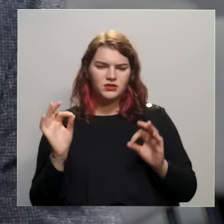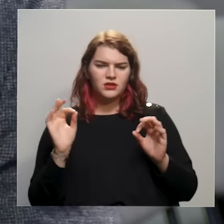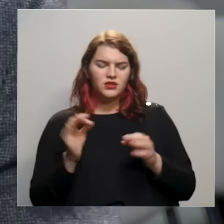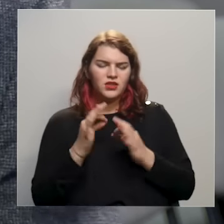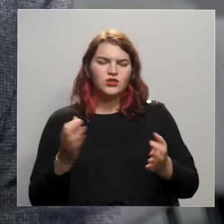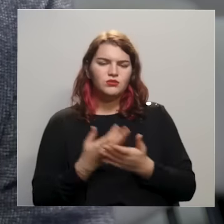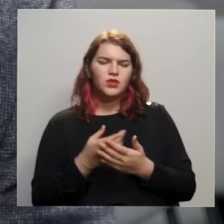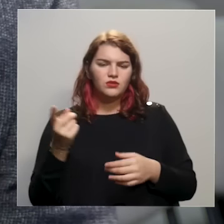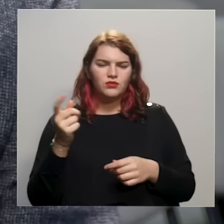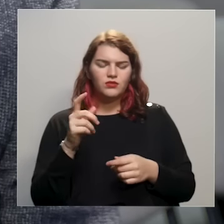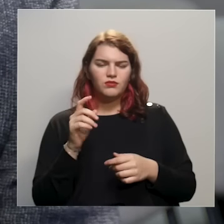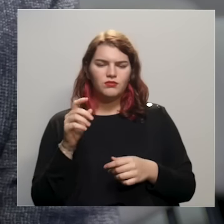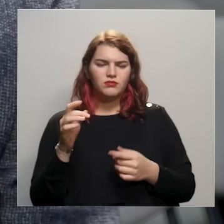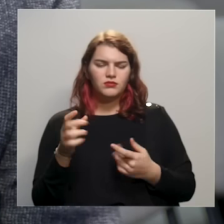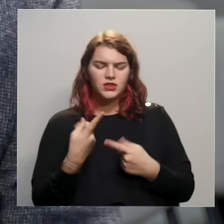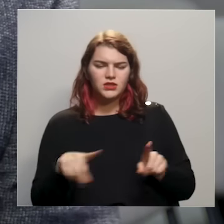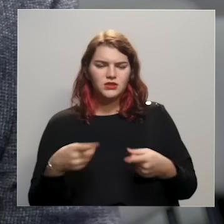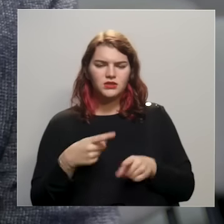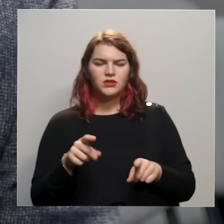din Târgu Mureș,